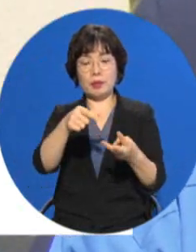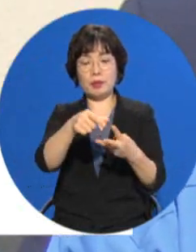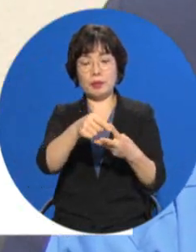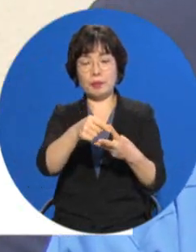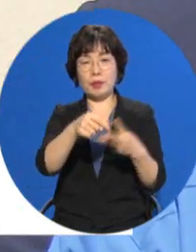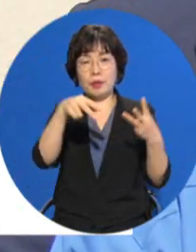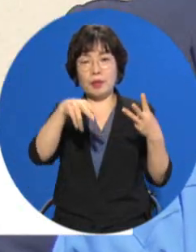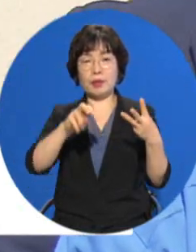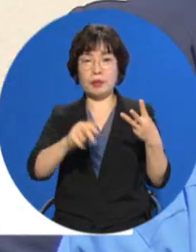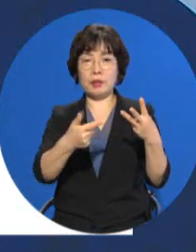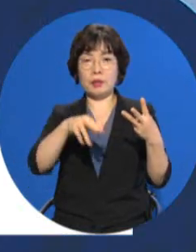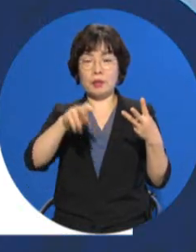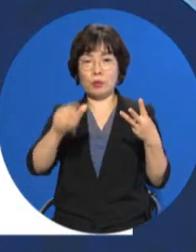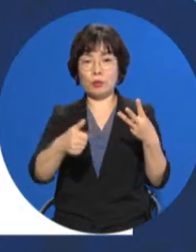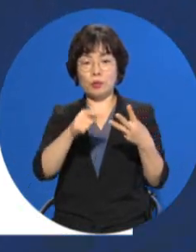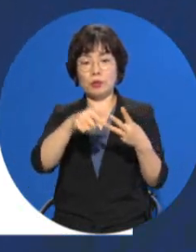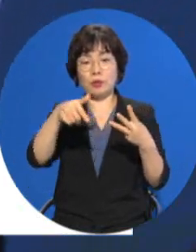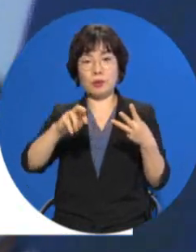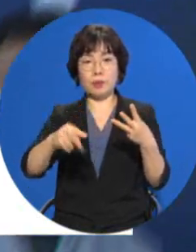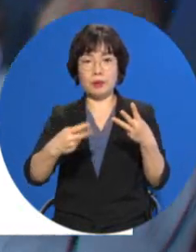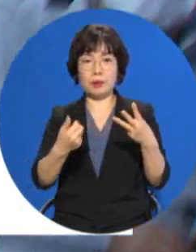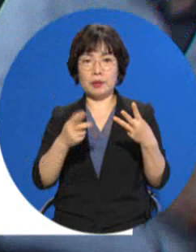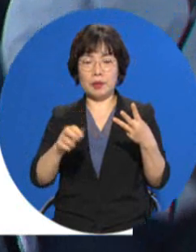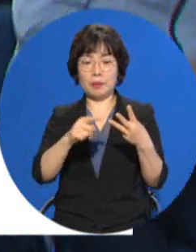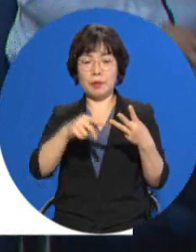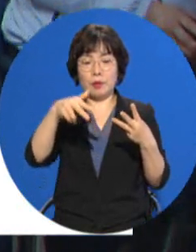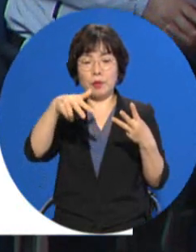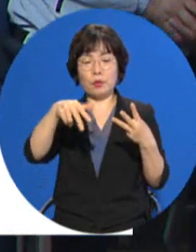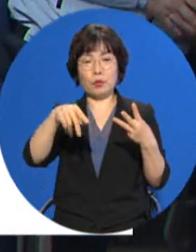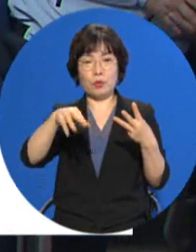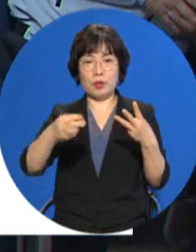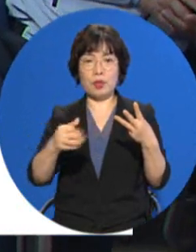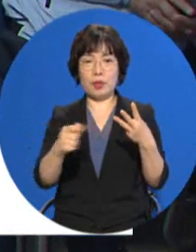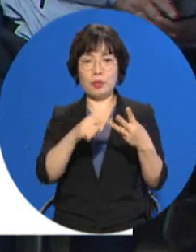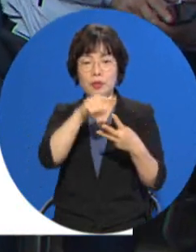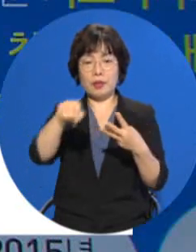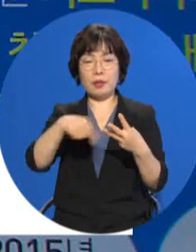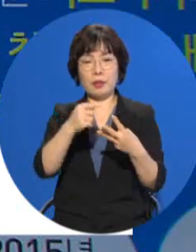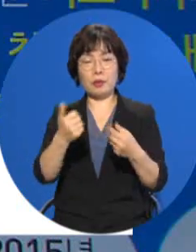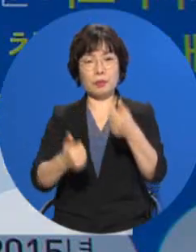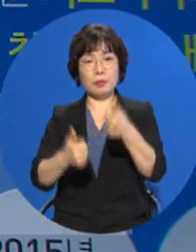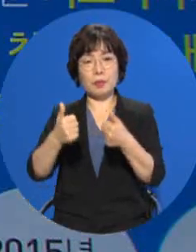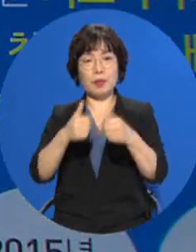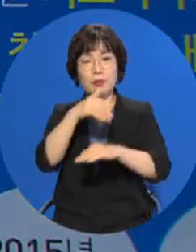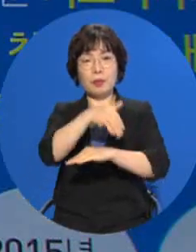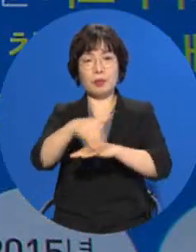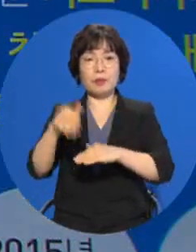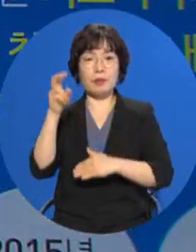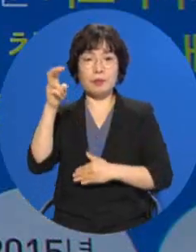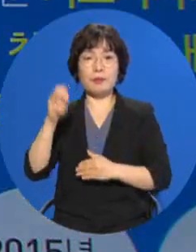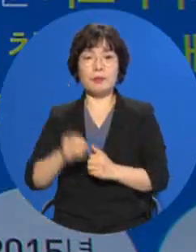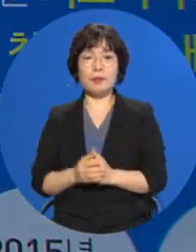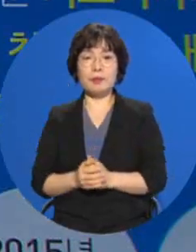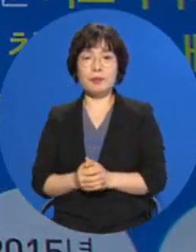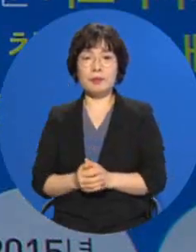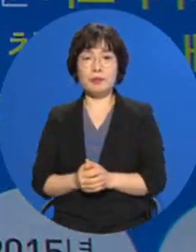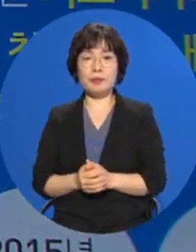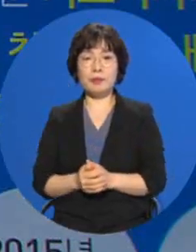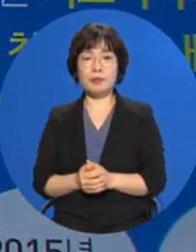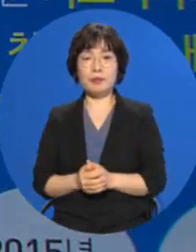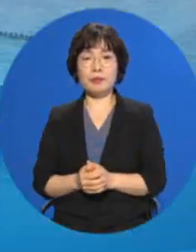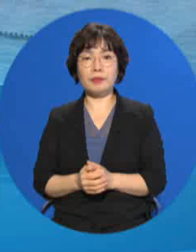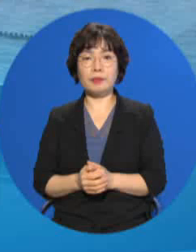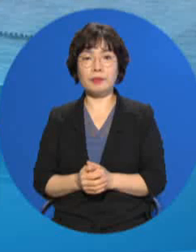재선의 신정훈, 김승남 당선인과 여수의 초선 주철현 당선인이 경쟁을 벌일 것으로 전망됩니다.